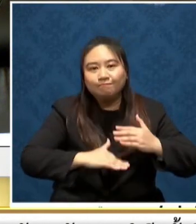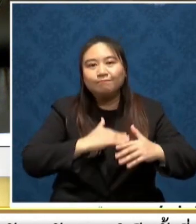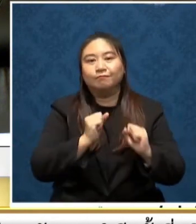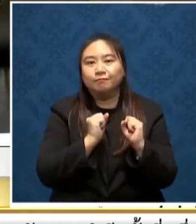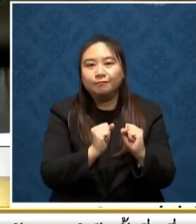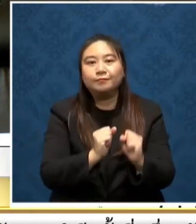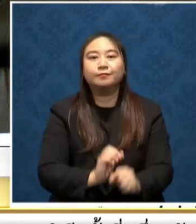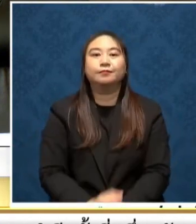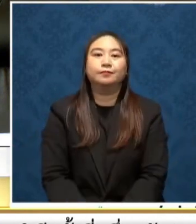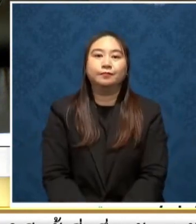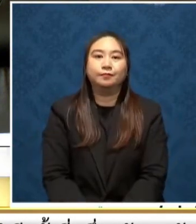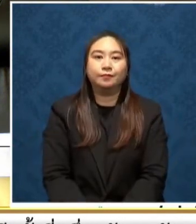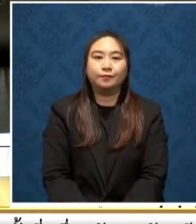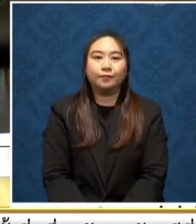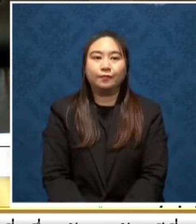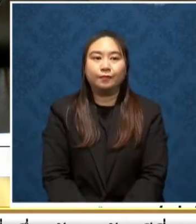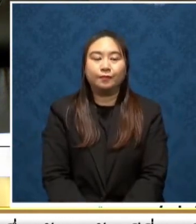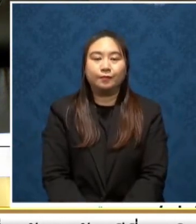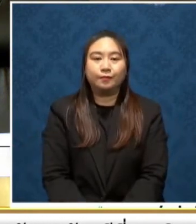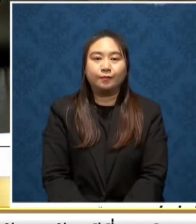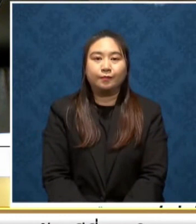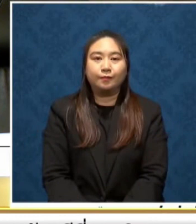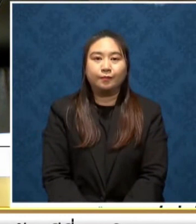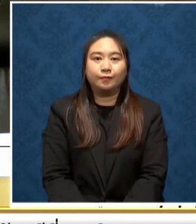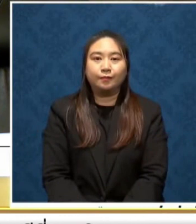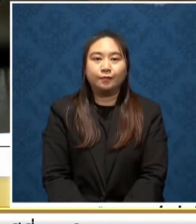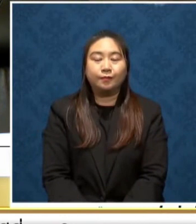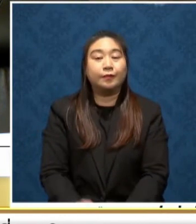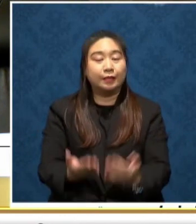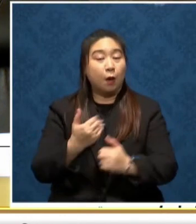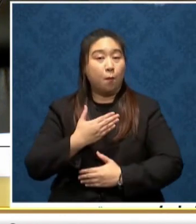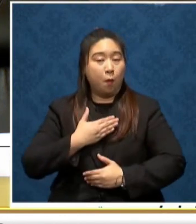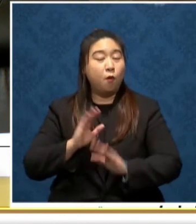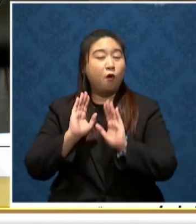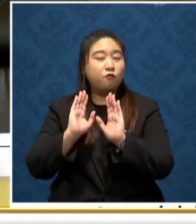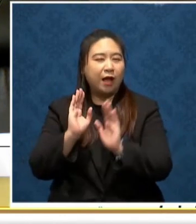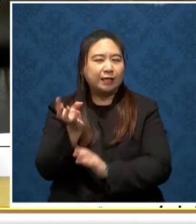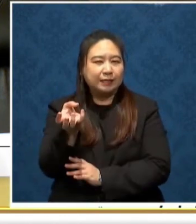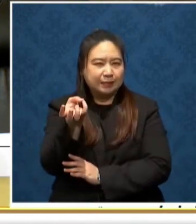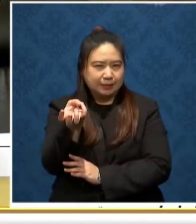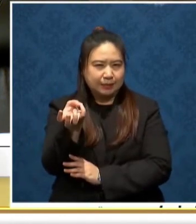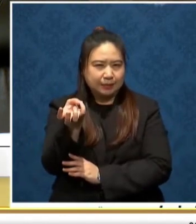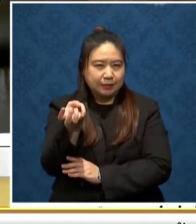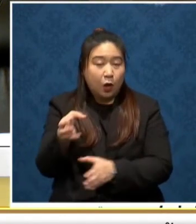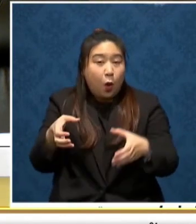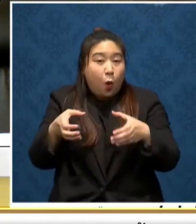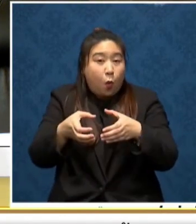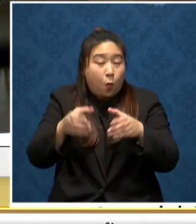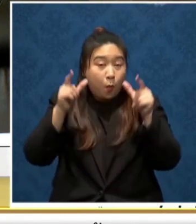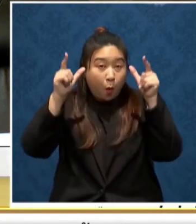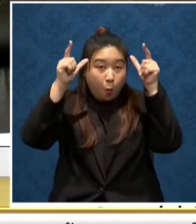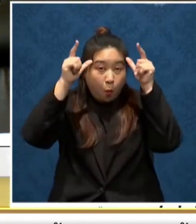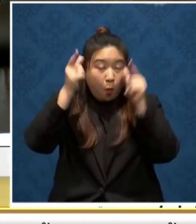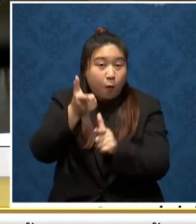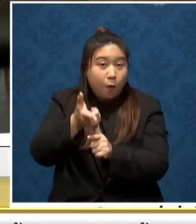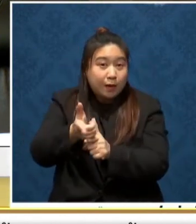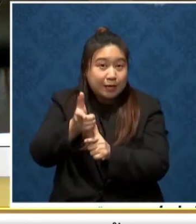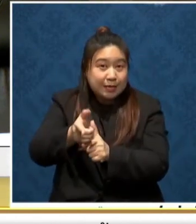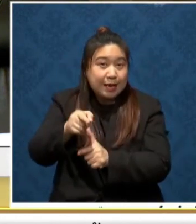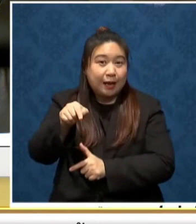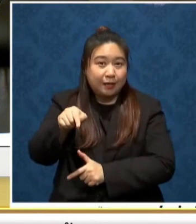ครับซึ่งอย่างผมจะฝากไว้อีกนิดนึงเนี่ยคือกลุ่มผู้เลี้ยงโคกระบือของก้าวเลี้ยวเนี่ยนะครับ